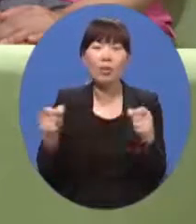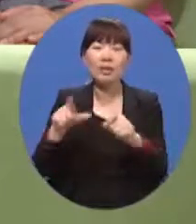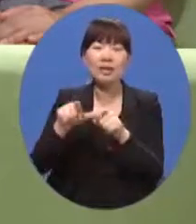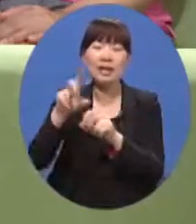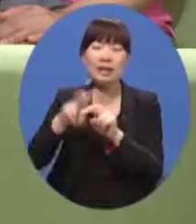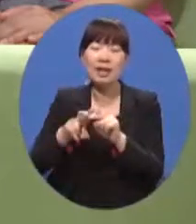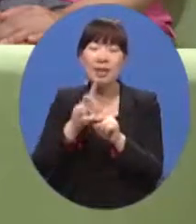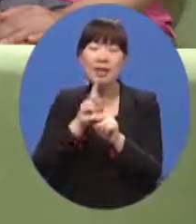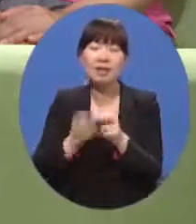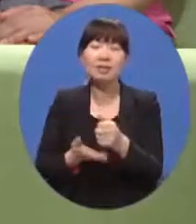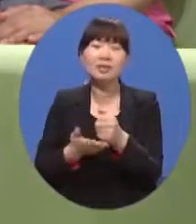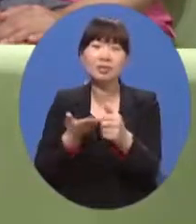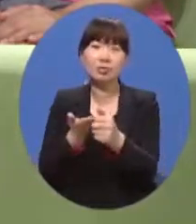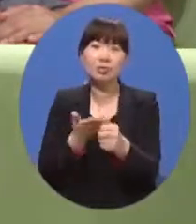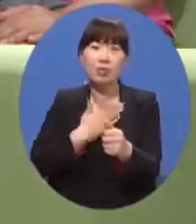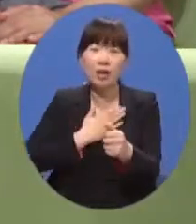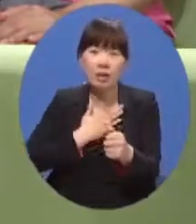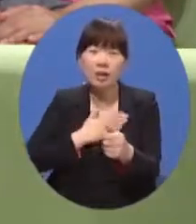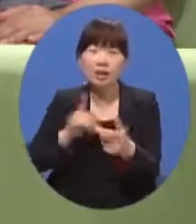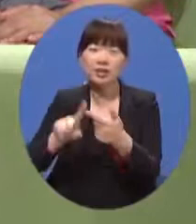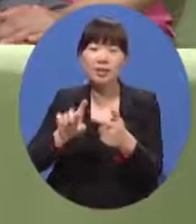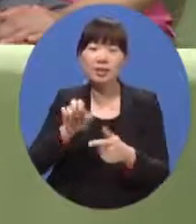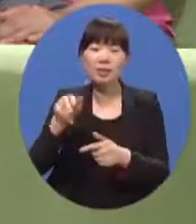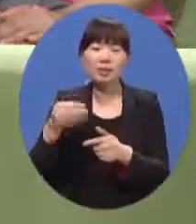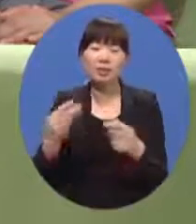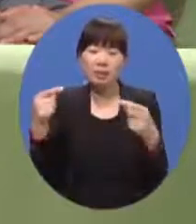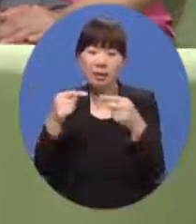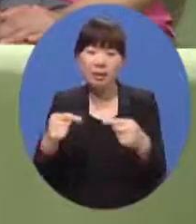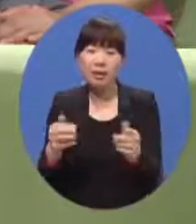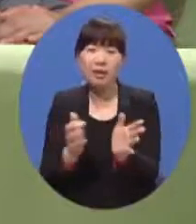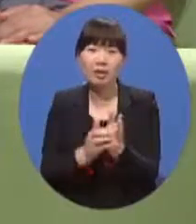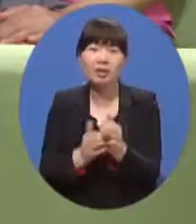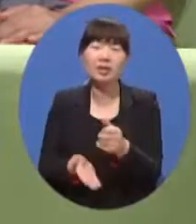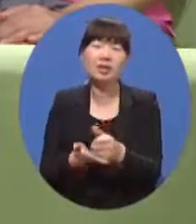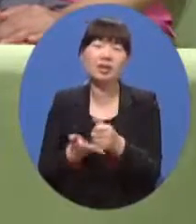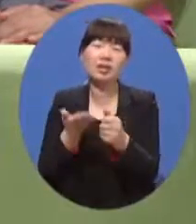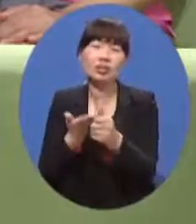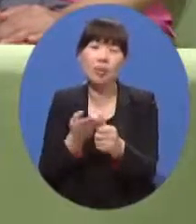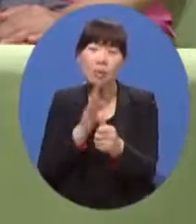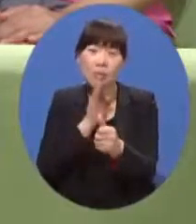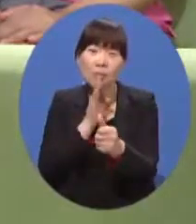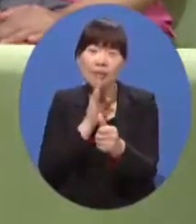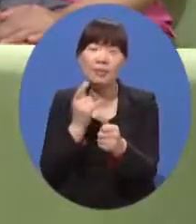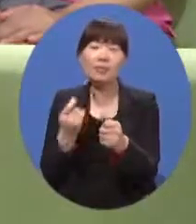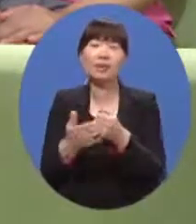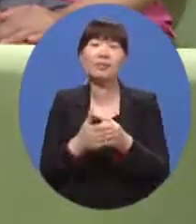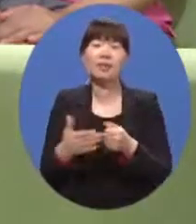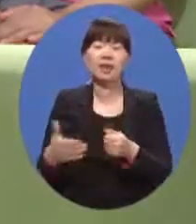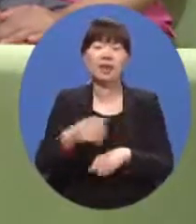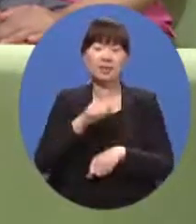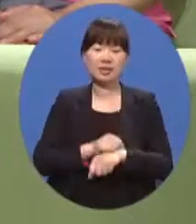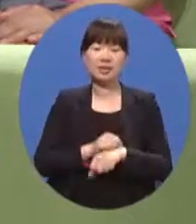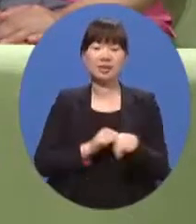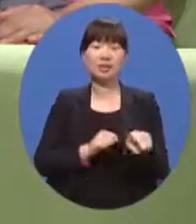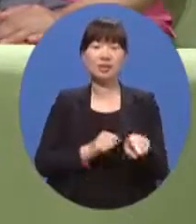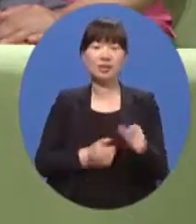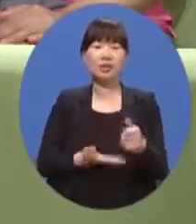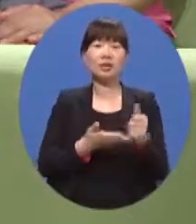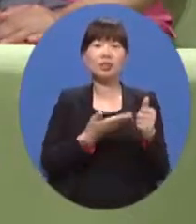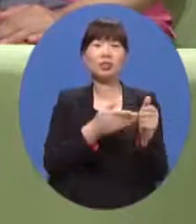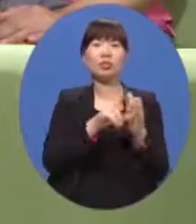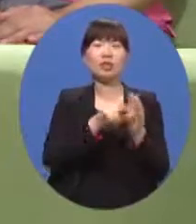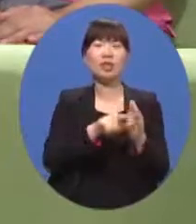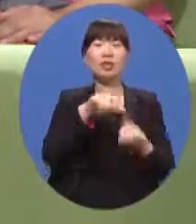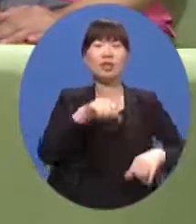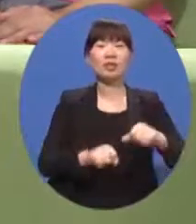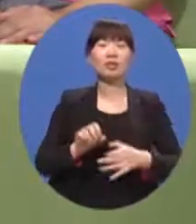하고 칭찬해주고요. 네. 네, 이거를 퍼즐을 다 맞췄네 하고 칭찬해주고요. 그래서 이 잘하는 거를 칭찬해줄 때 그